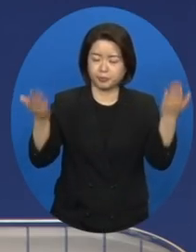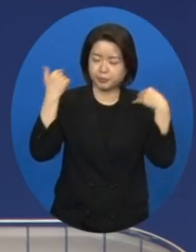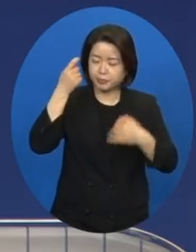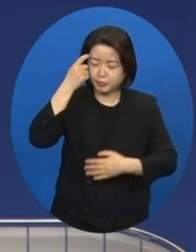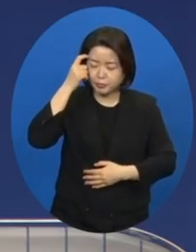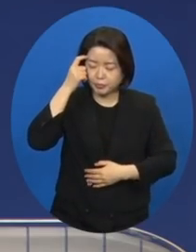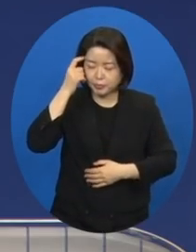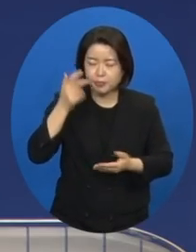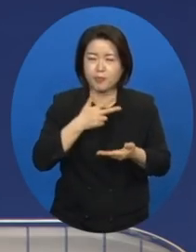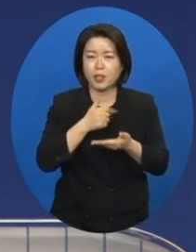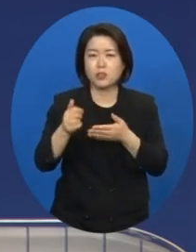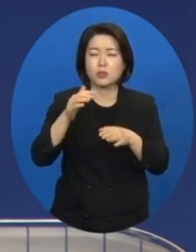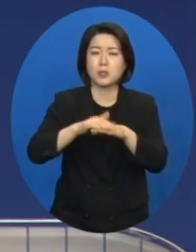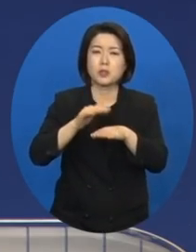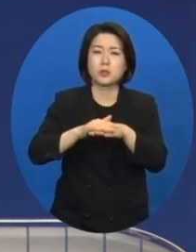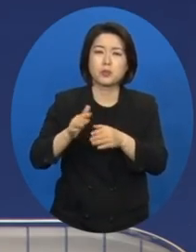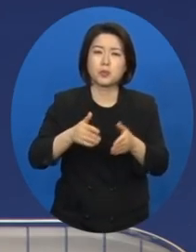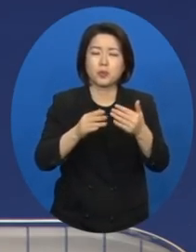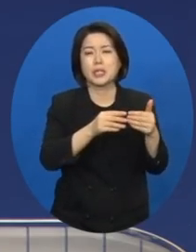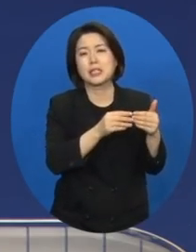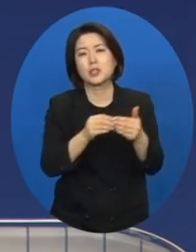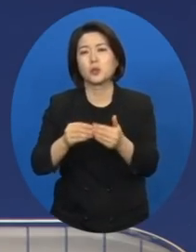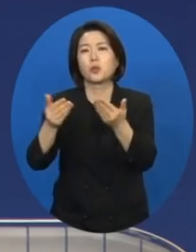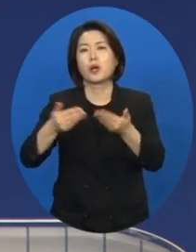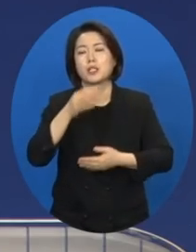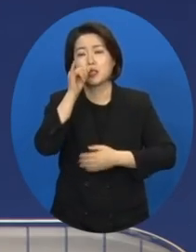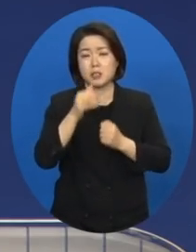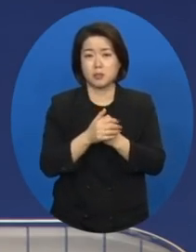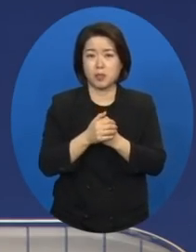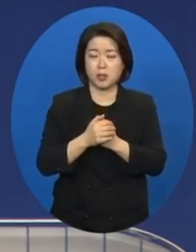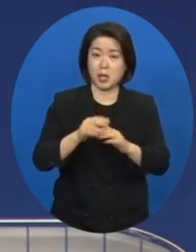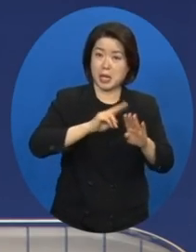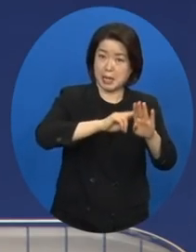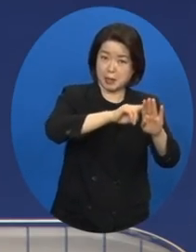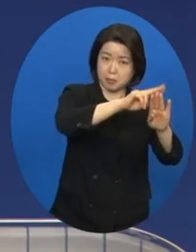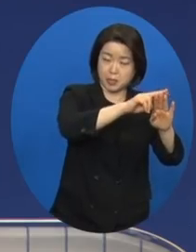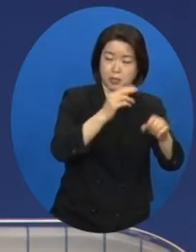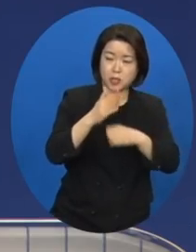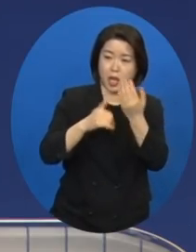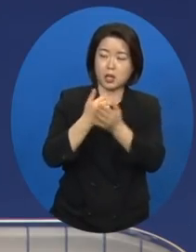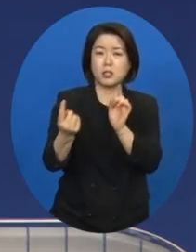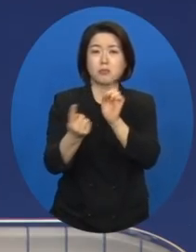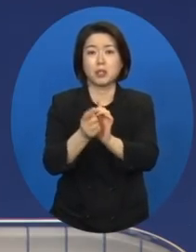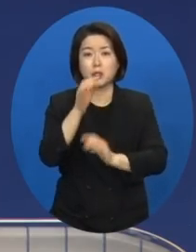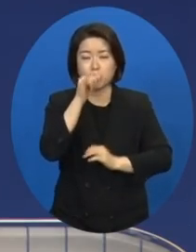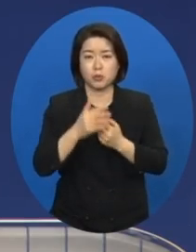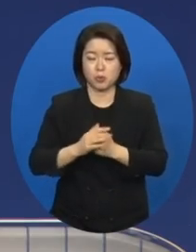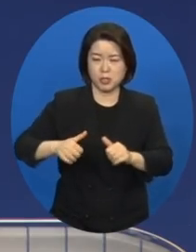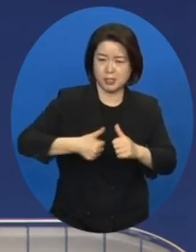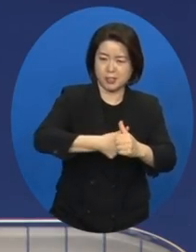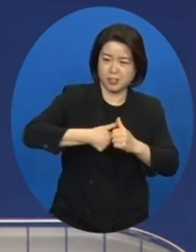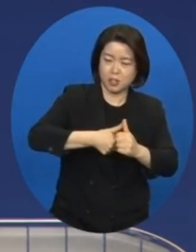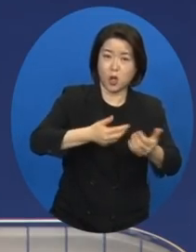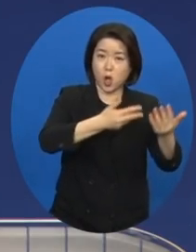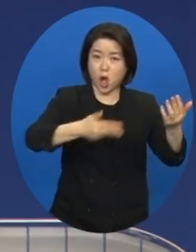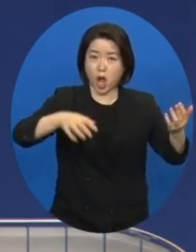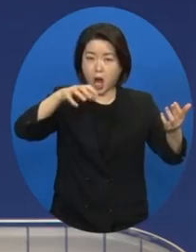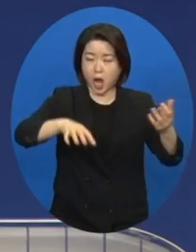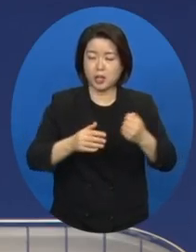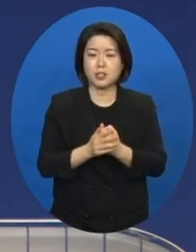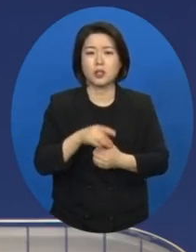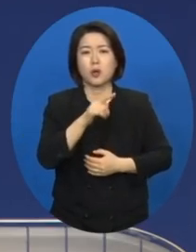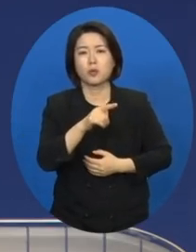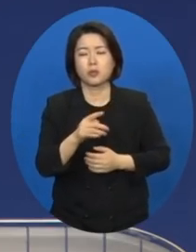주님의 손길들이 있었어요. 베델에서 하나님이 그를 만나주시고 얍복강가에서 그에게